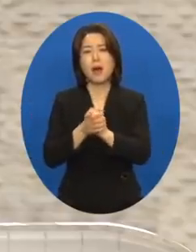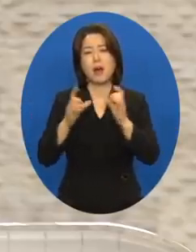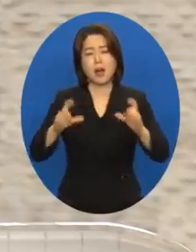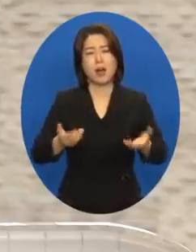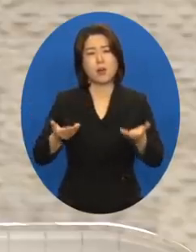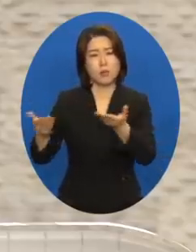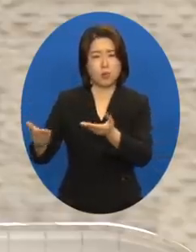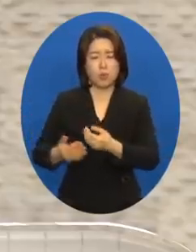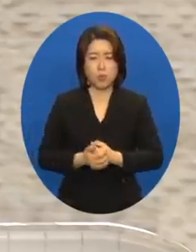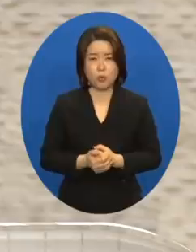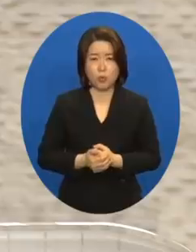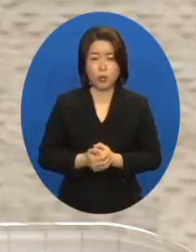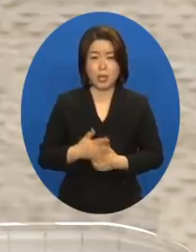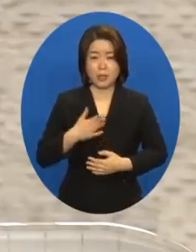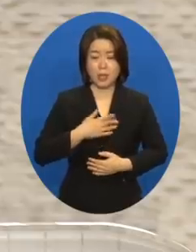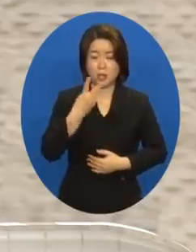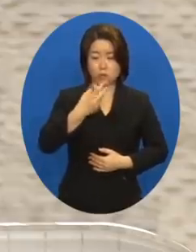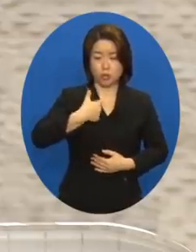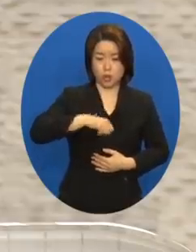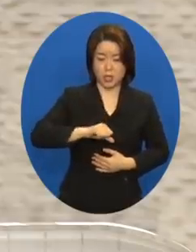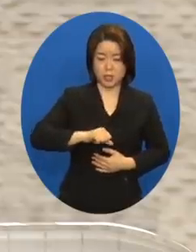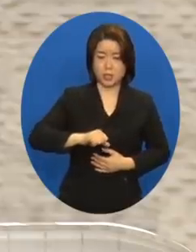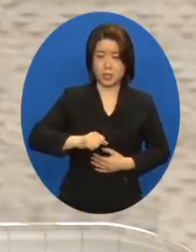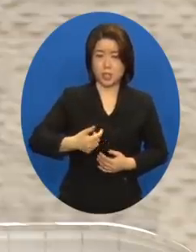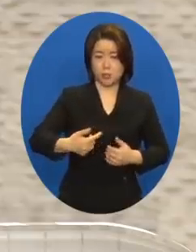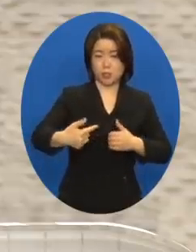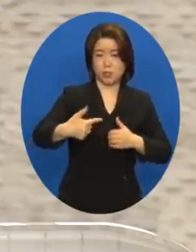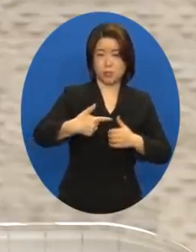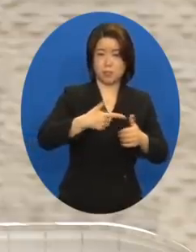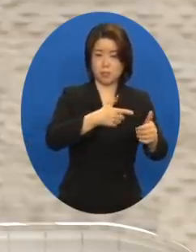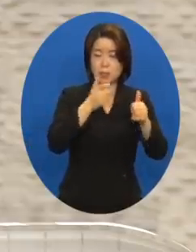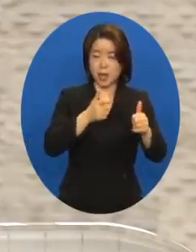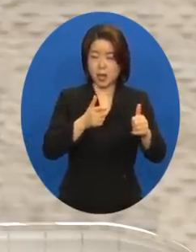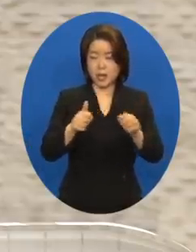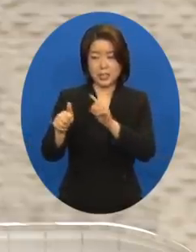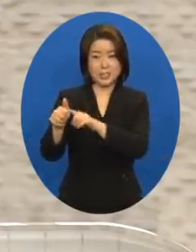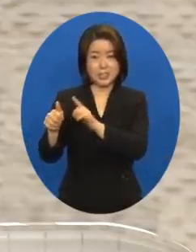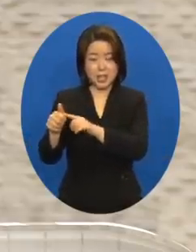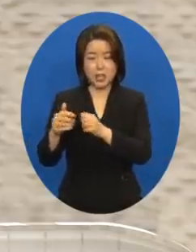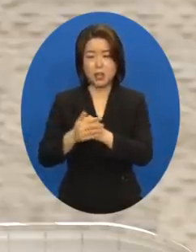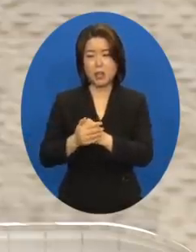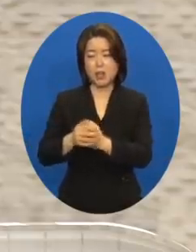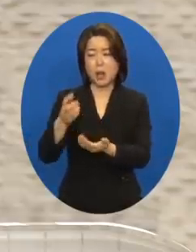두 아들 죽인 공산당 청년 양자 삼아 써요